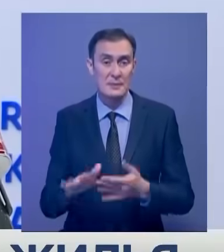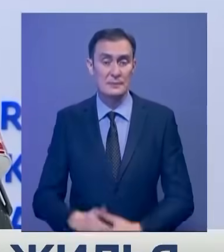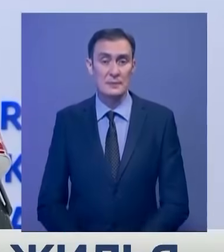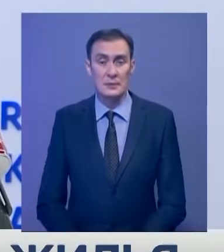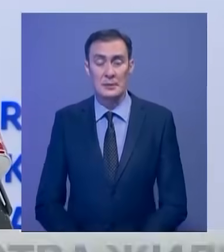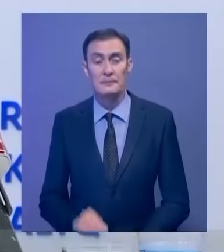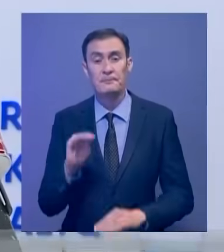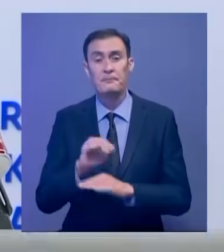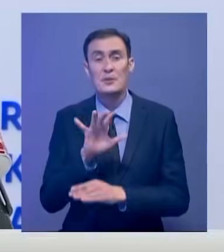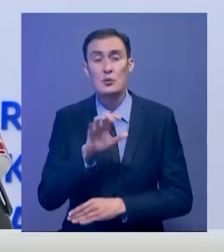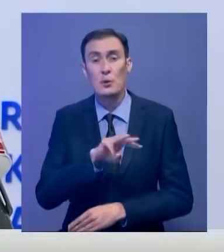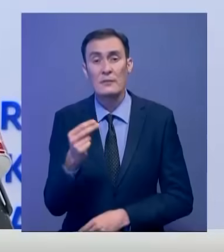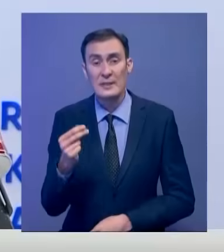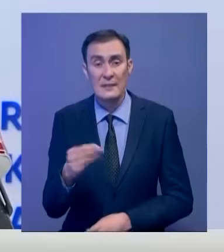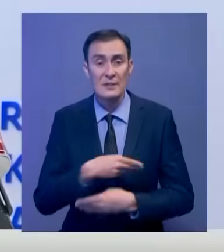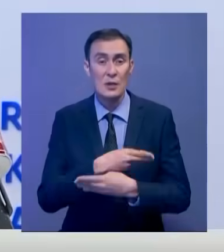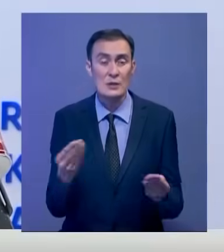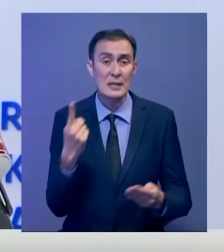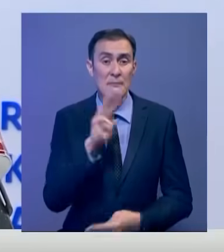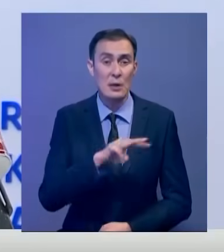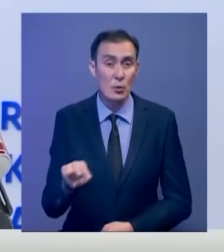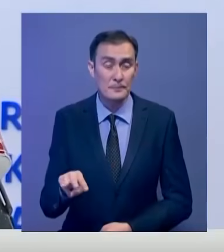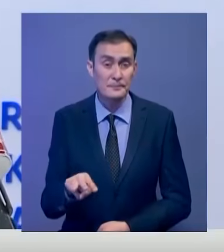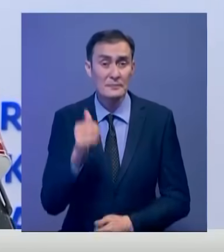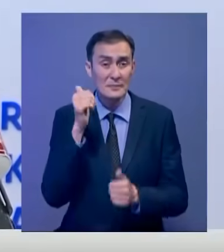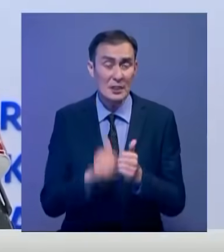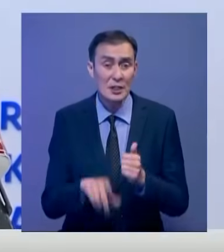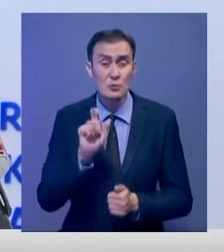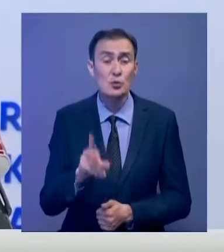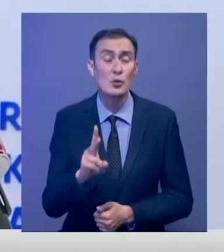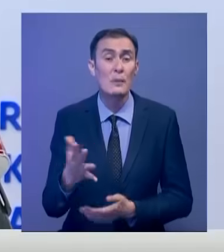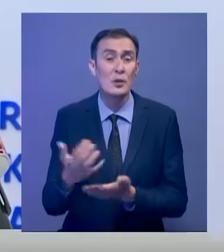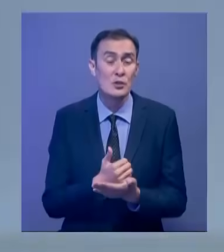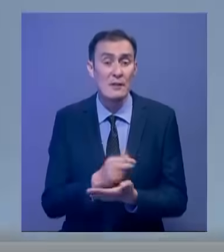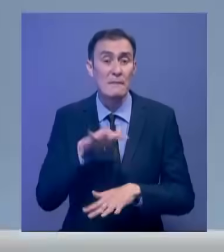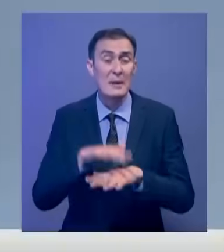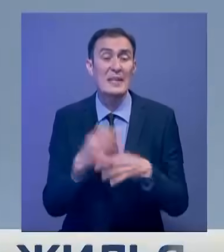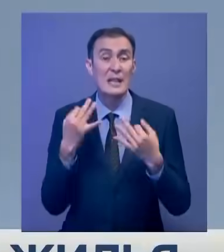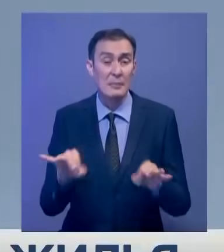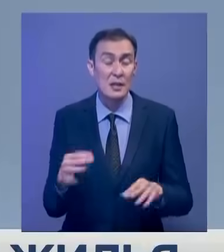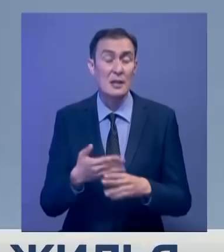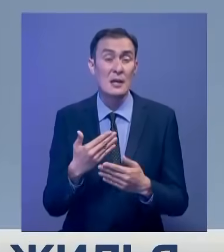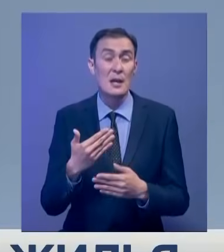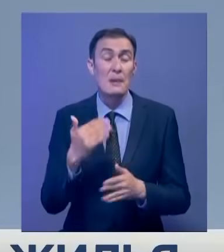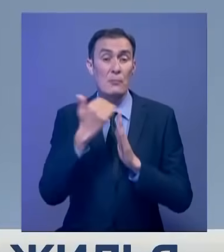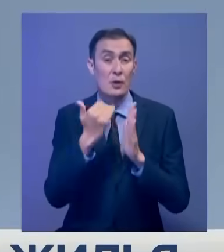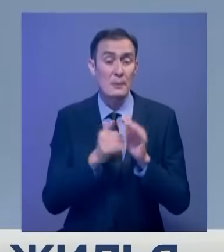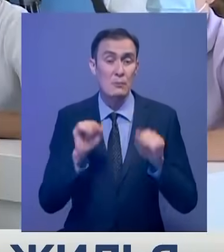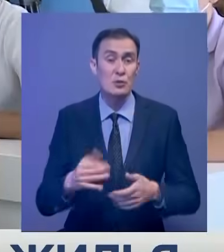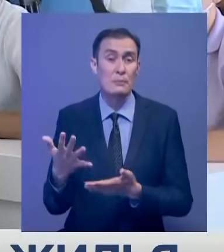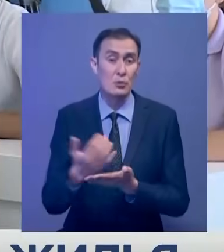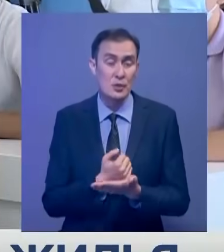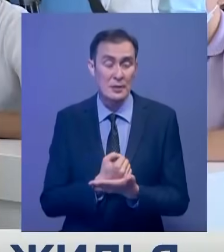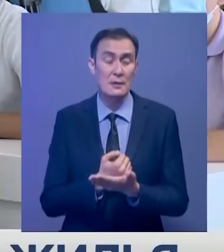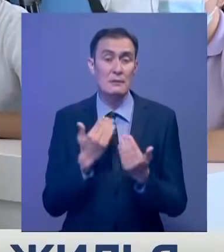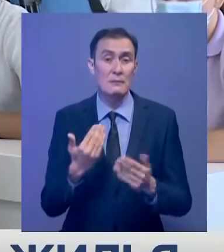добавили 500 миллионов тенге. Выдается по 1 000 000 тенге каждому человеку, который получил в банке одобрение. И по 4 программам они могут получать. Мы